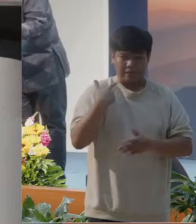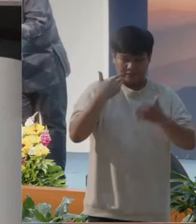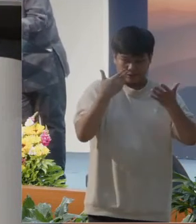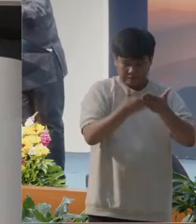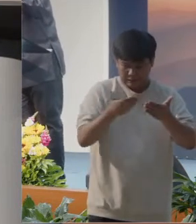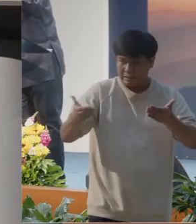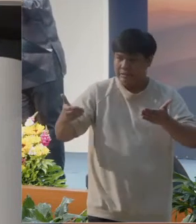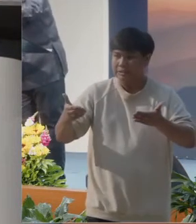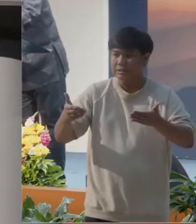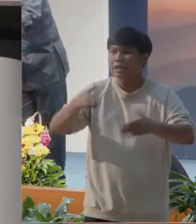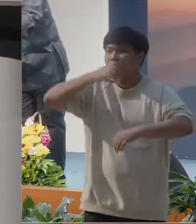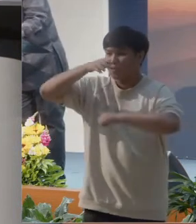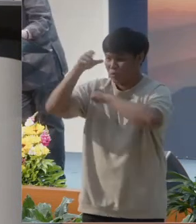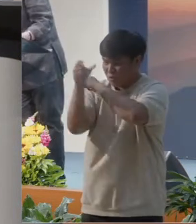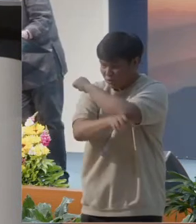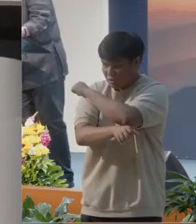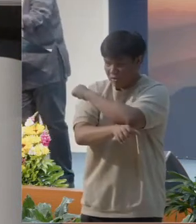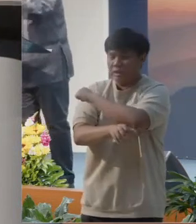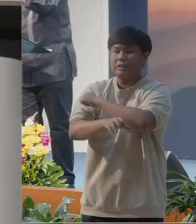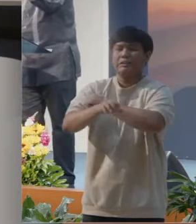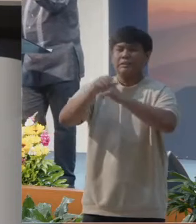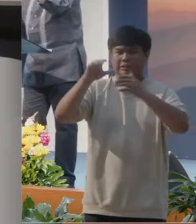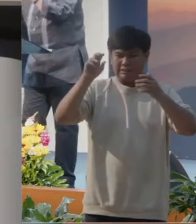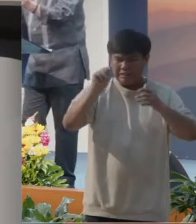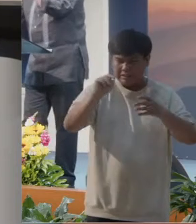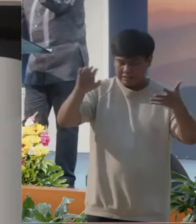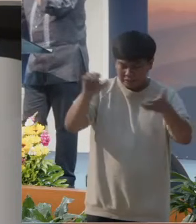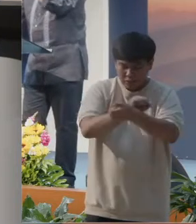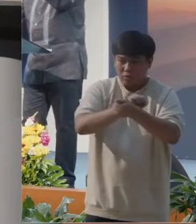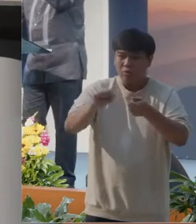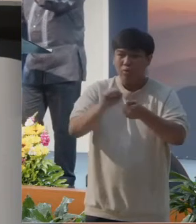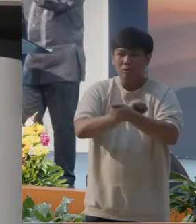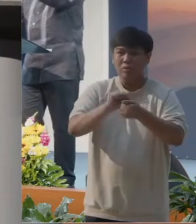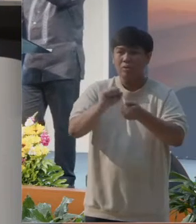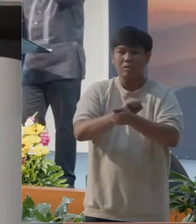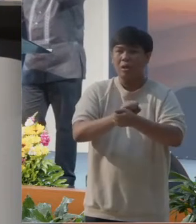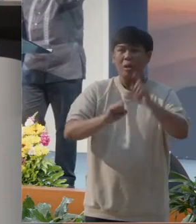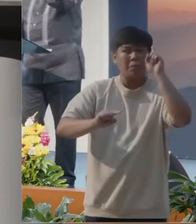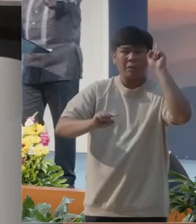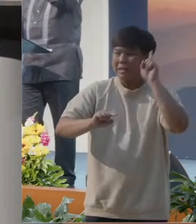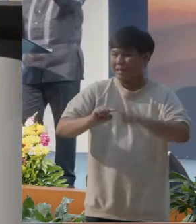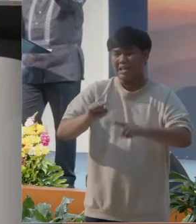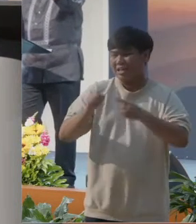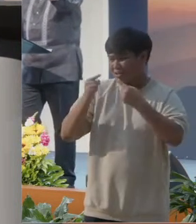na bagay na nasa inyo at hindi kayo makatutuloy at